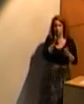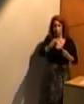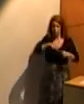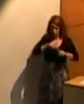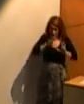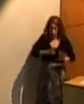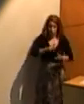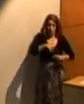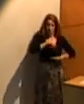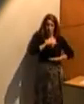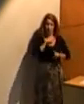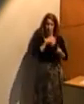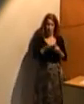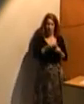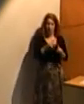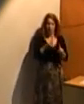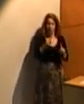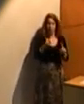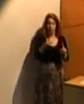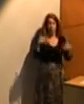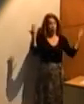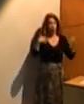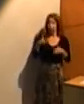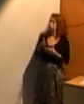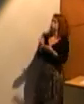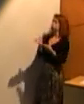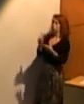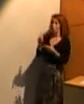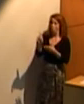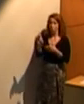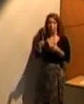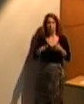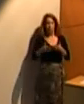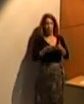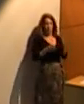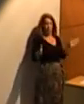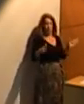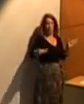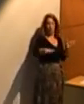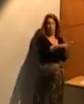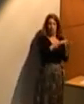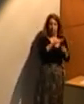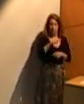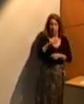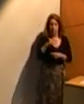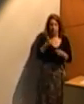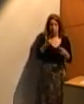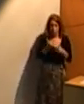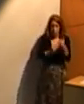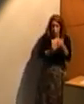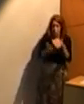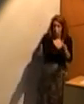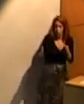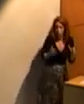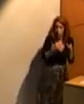scientifiques qui a été qu'il ya de plus en plus examinées et je pense pour tout simplement à l'unesco où nous venons à l'unesco de publier